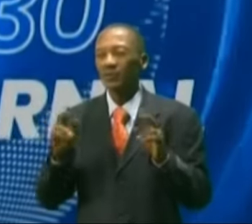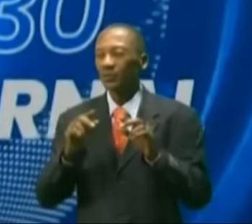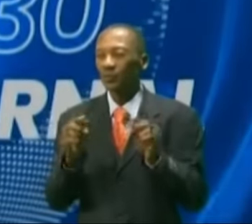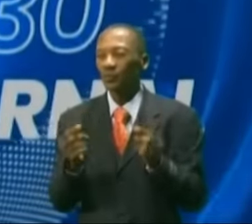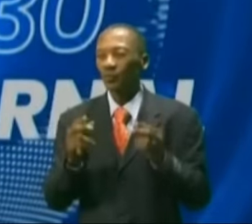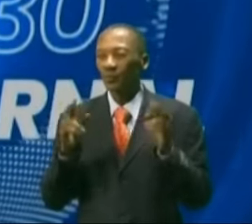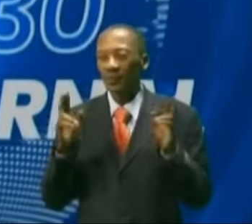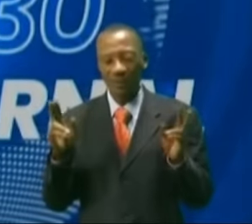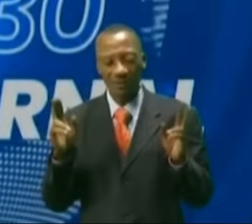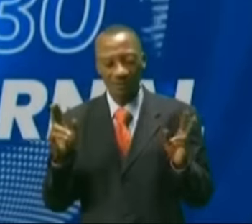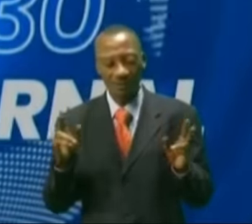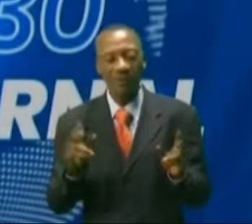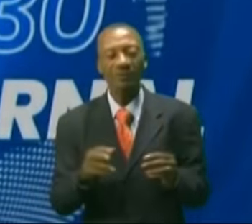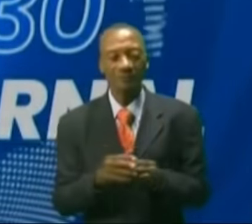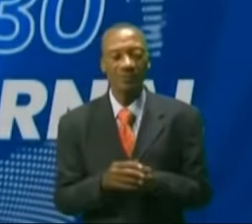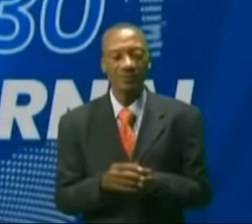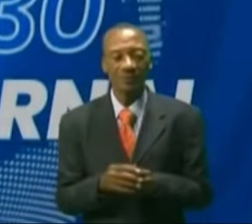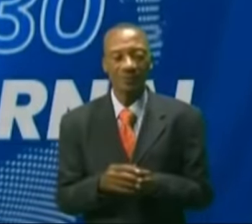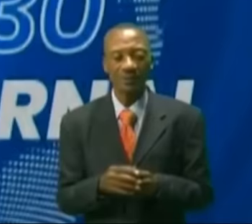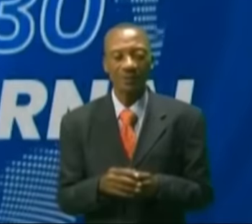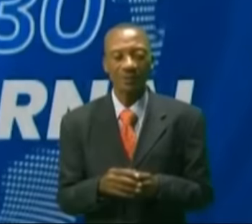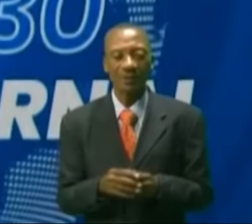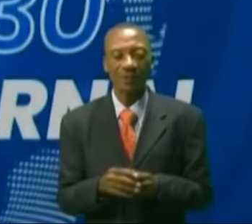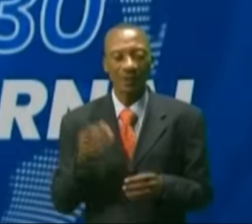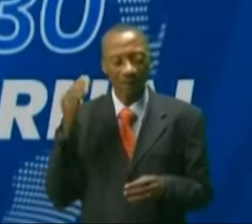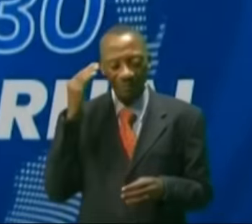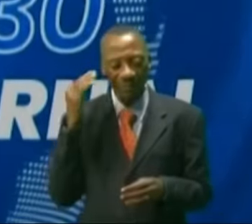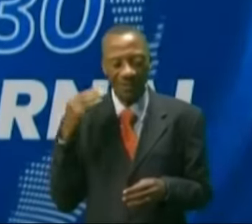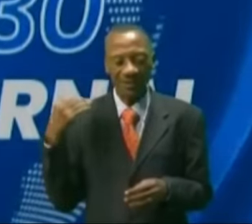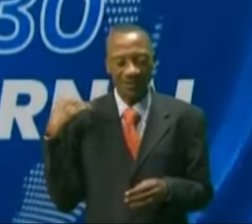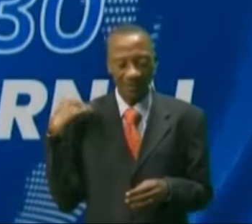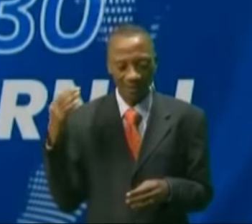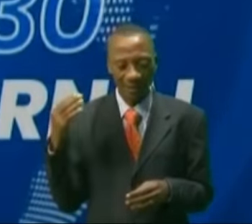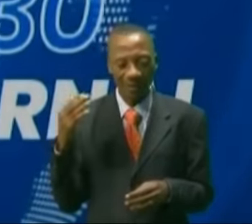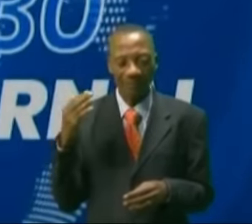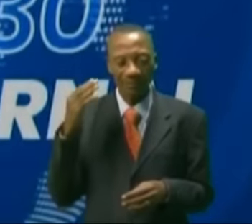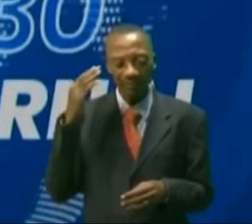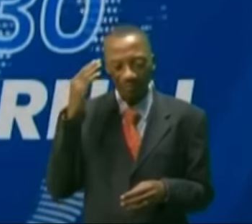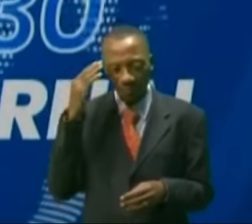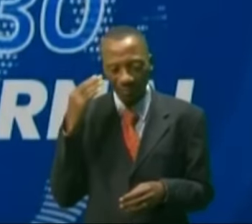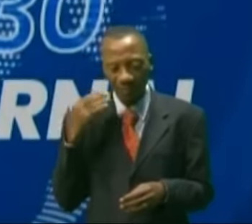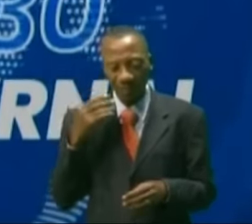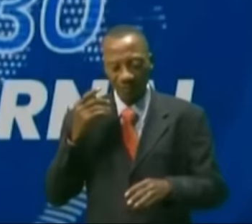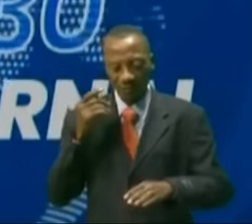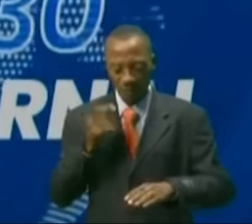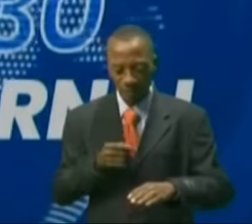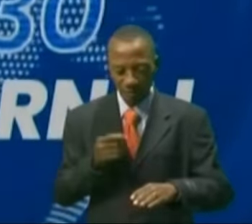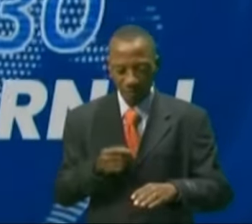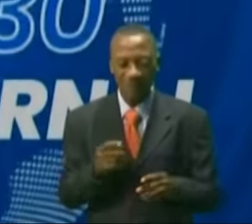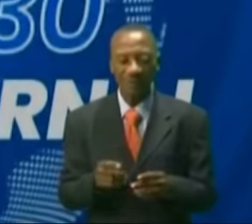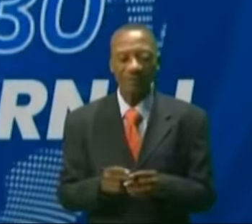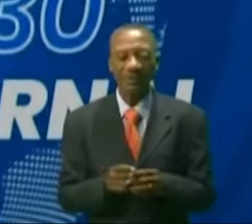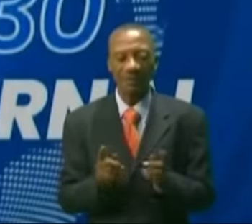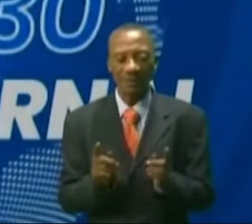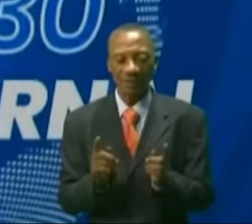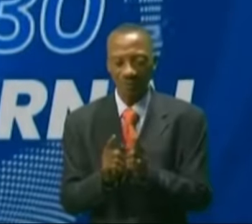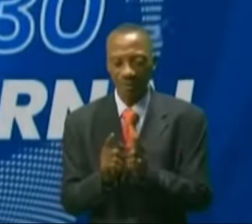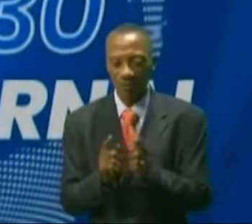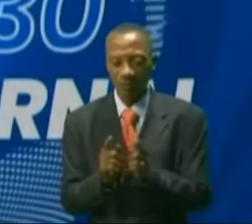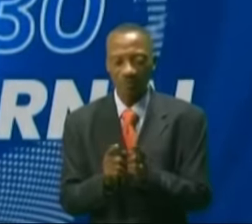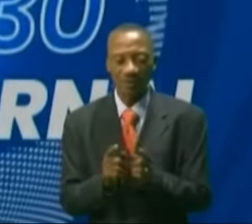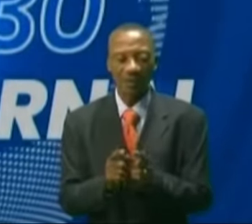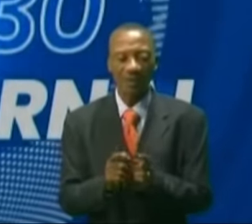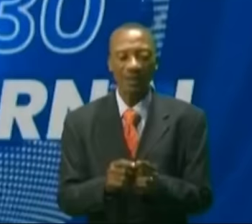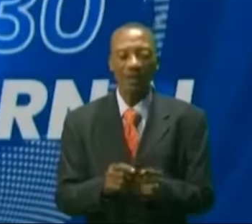d'État, ministre de la Justice, Constant Moutamba, l'a fait savoir aux responsables religieux. Il a réuni ensuite